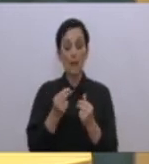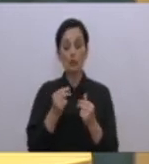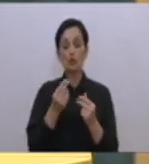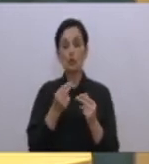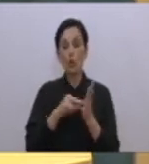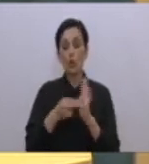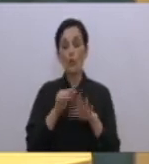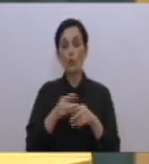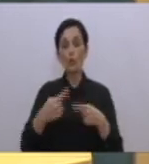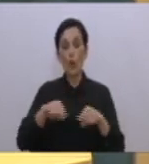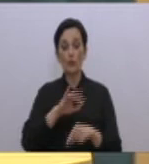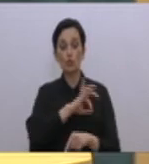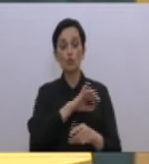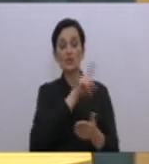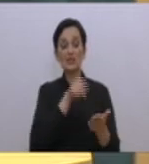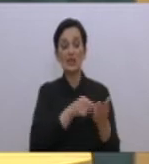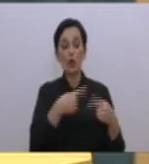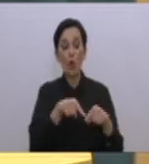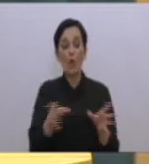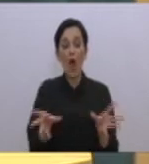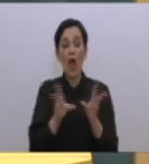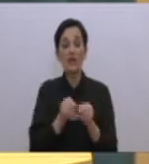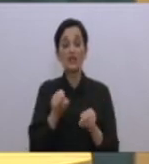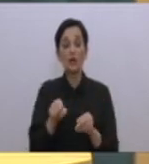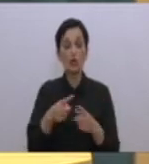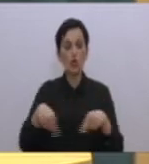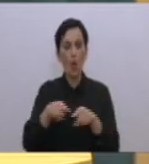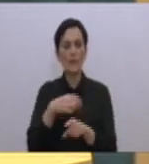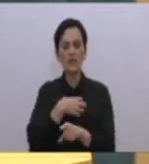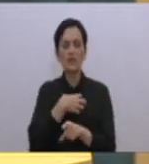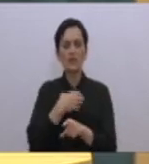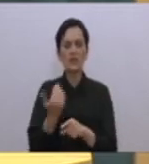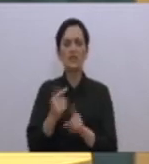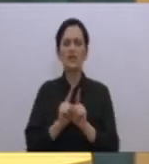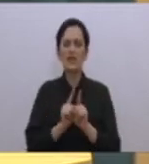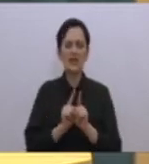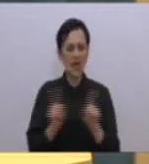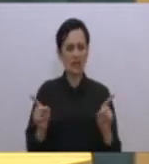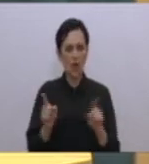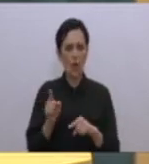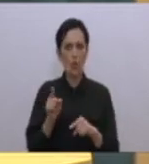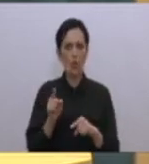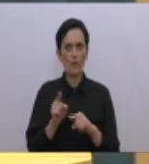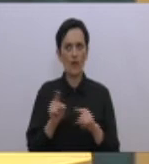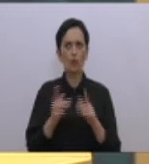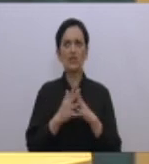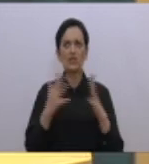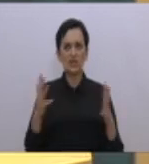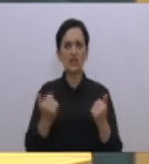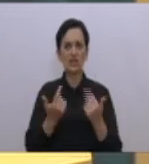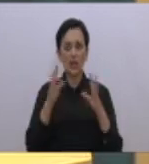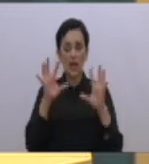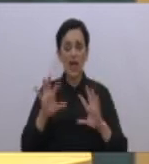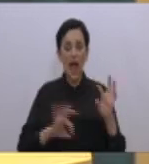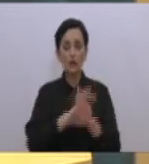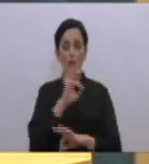კომიტეტიც იურიდიულ საკითხთა კომიტეტთან ერთად გახლავთ ის კომიტეტი, რომელსაც უწევს განსაკუთრებით დიდი რაოდენობით